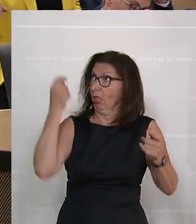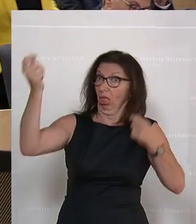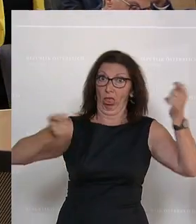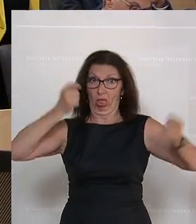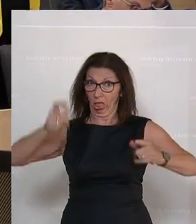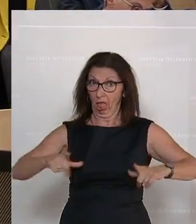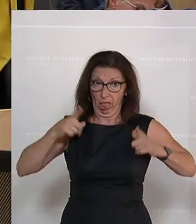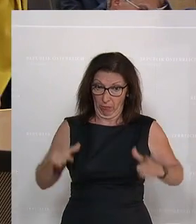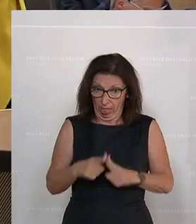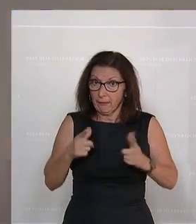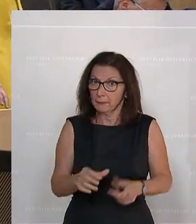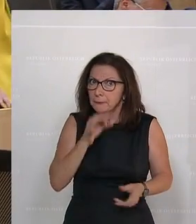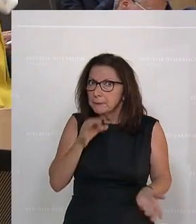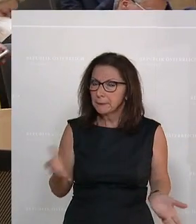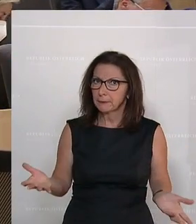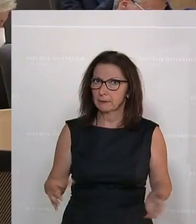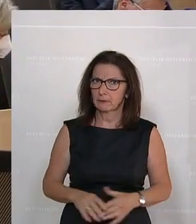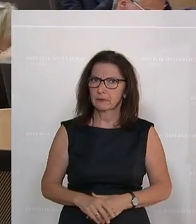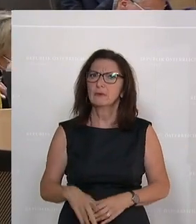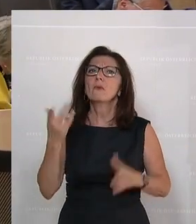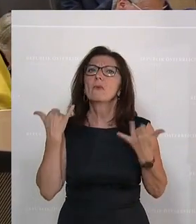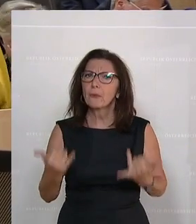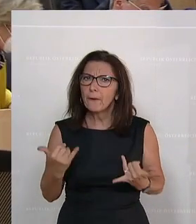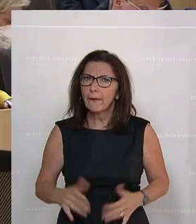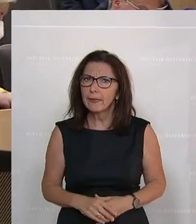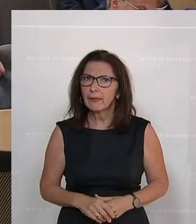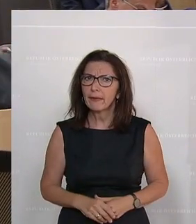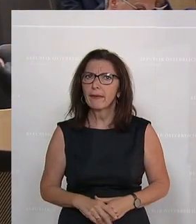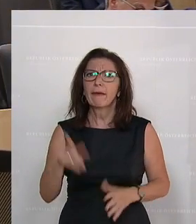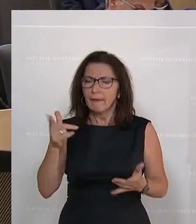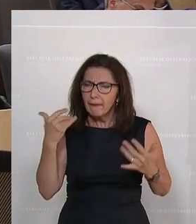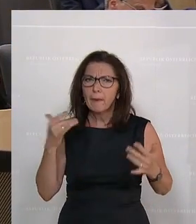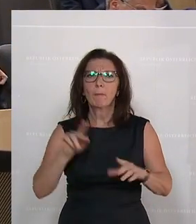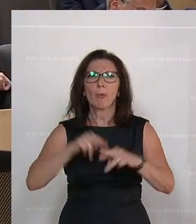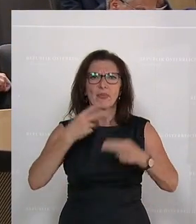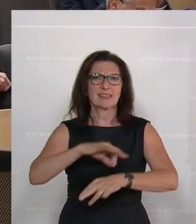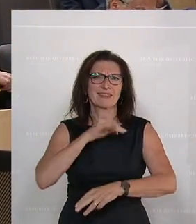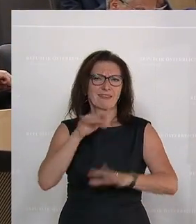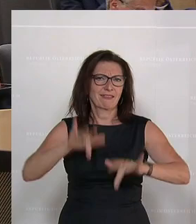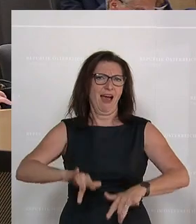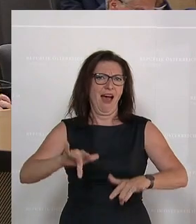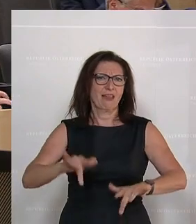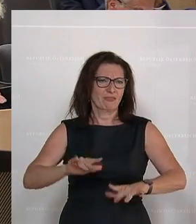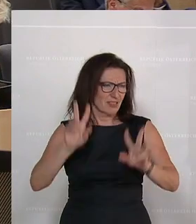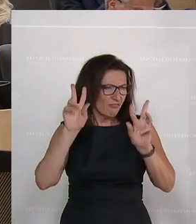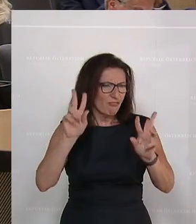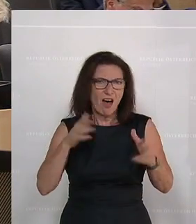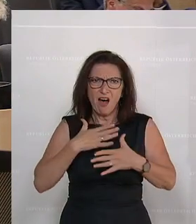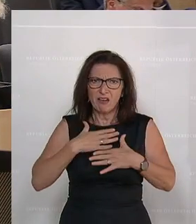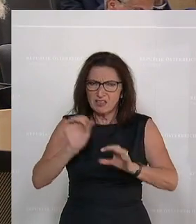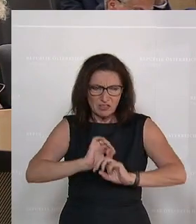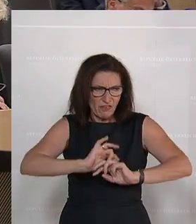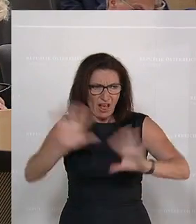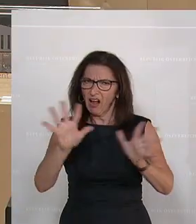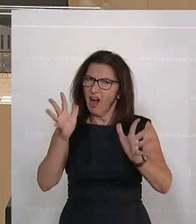und die heutige abwesenheit des bundeskanzlers das ist ja geradezu eine unmissverständliche botschaft